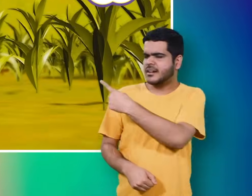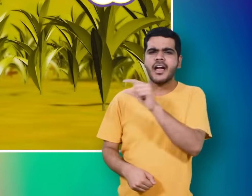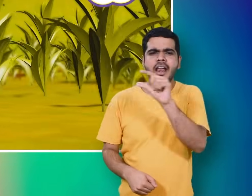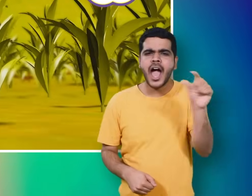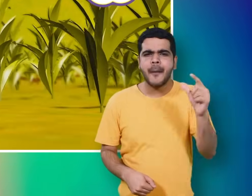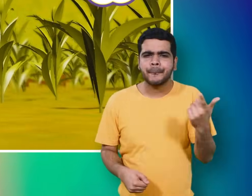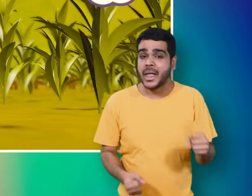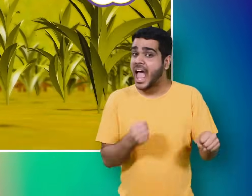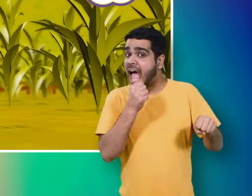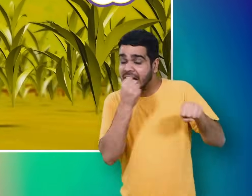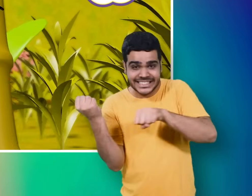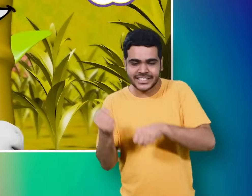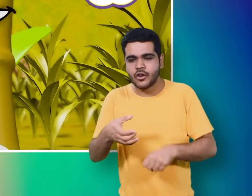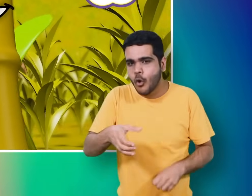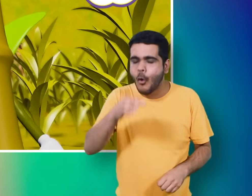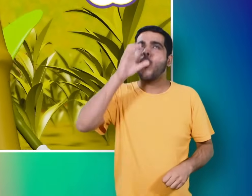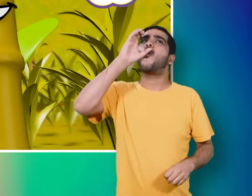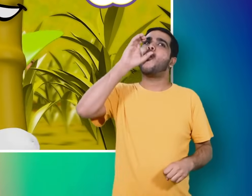इमली। ई से